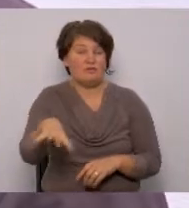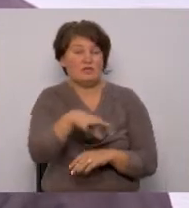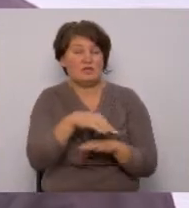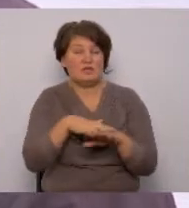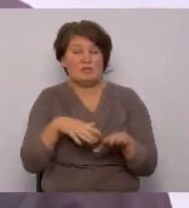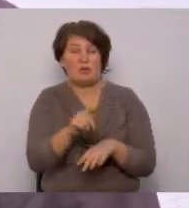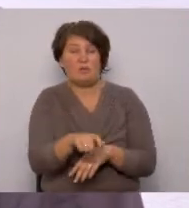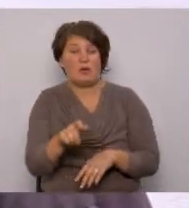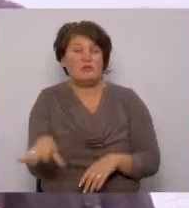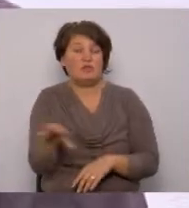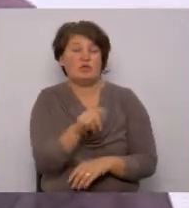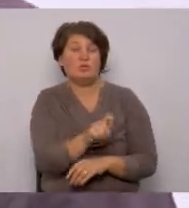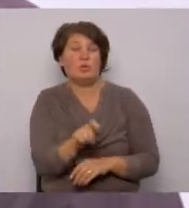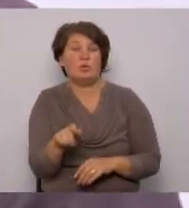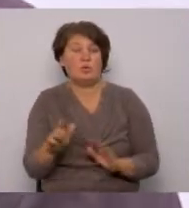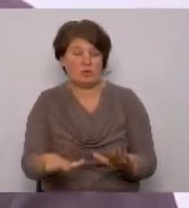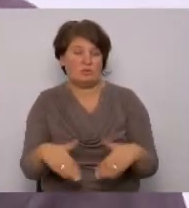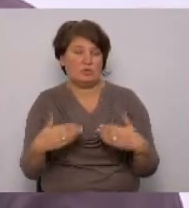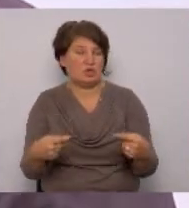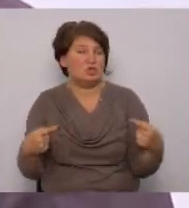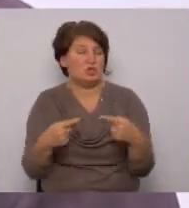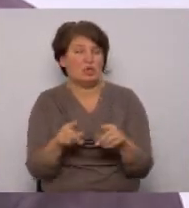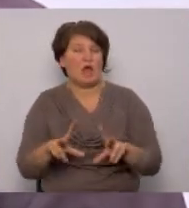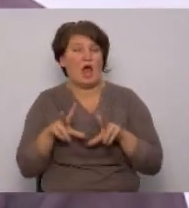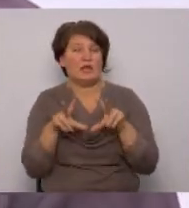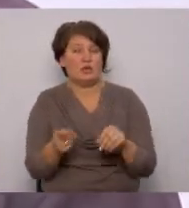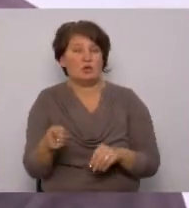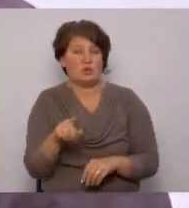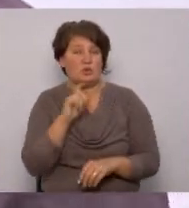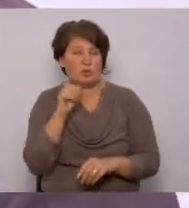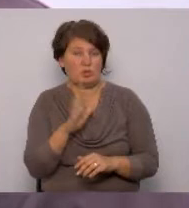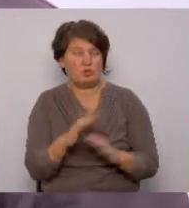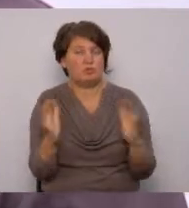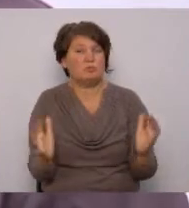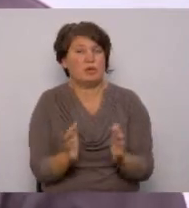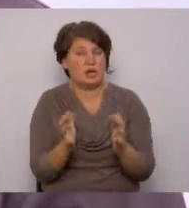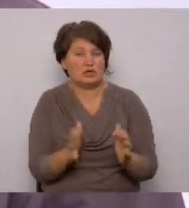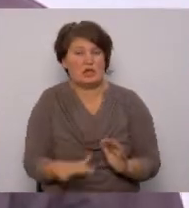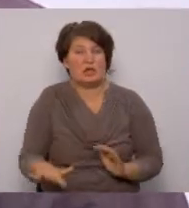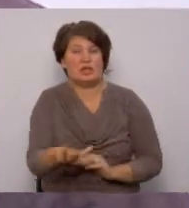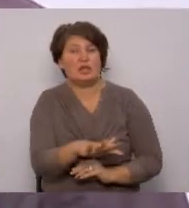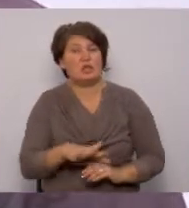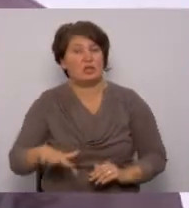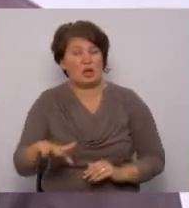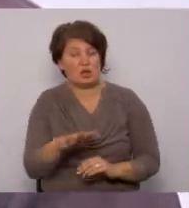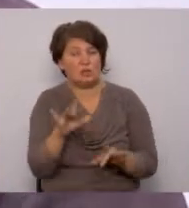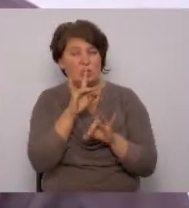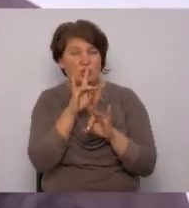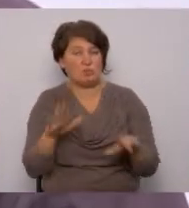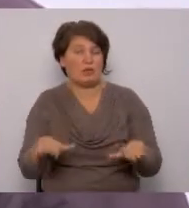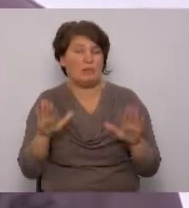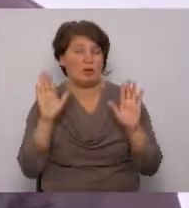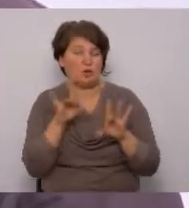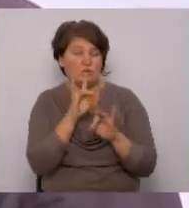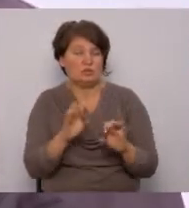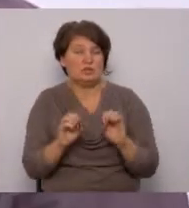людям, дав чіткі гарантії того, що Україна буде збережена її територіальна цілісність, що не буде капітуляції, не буде